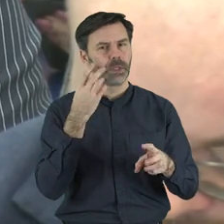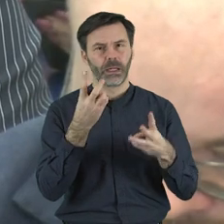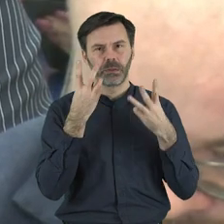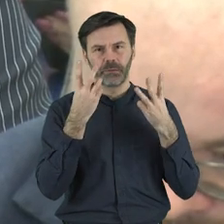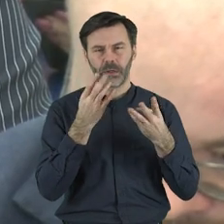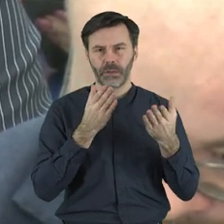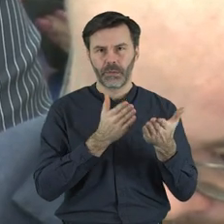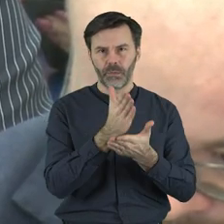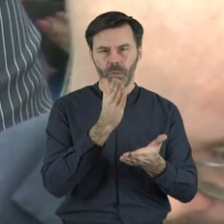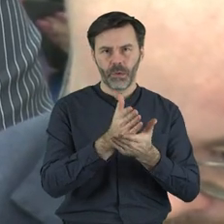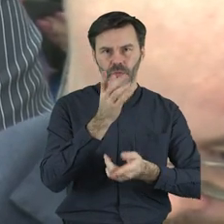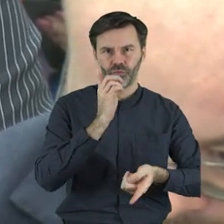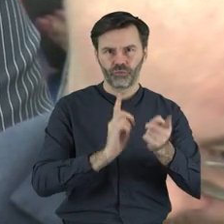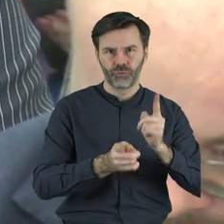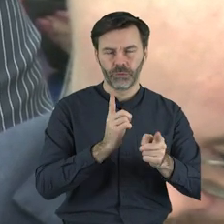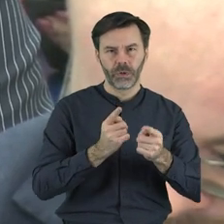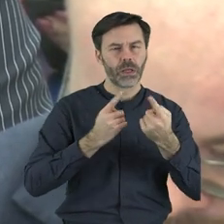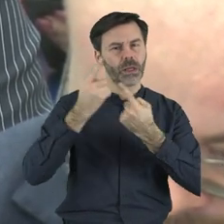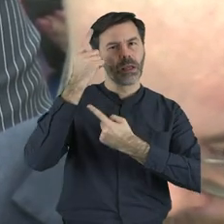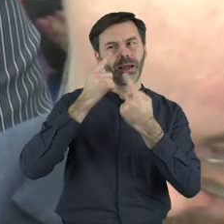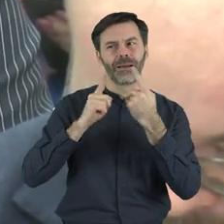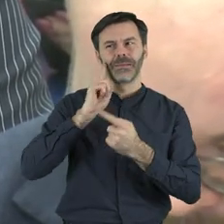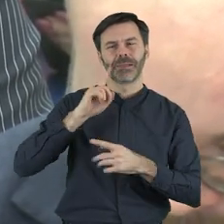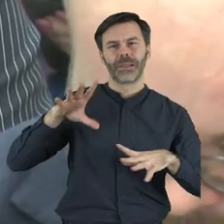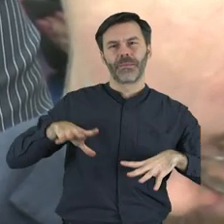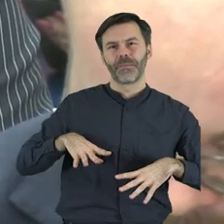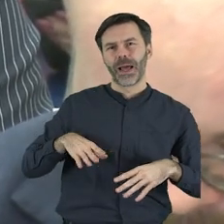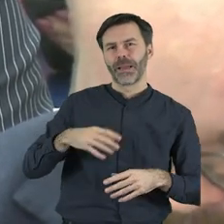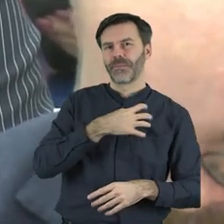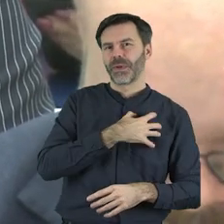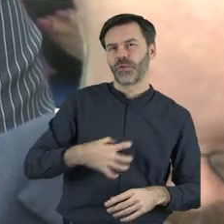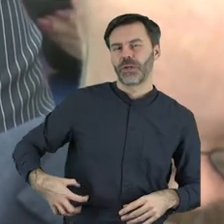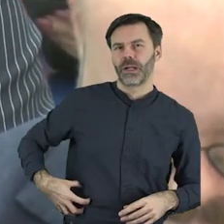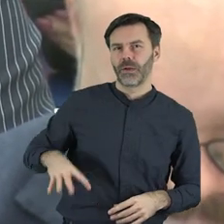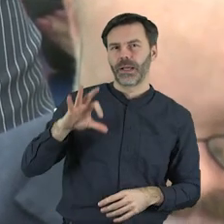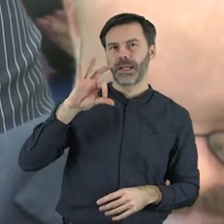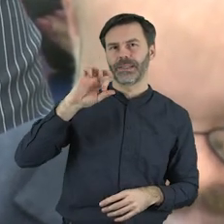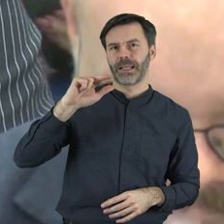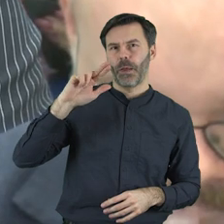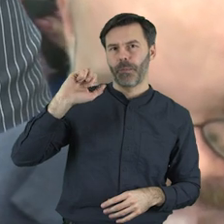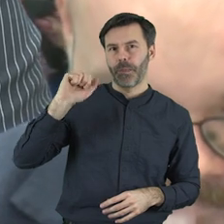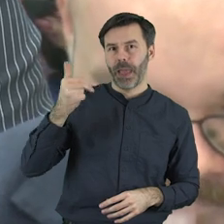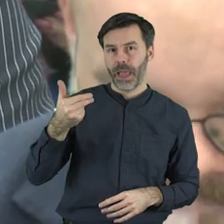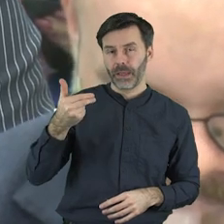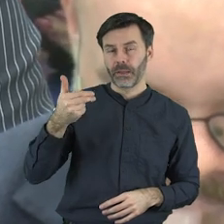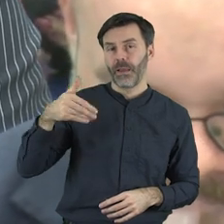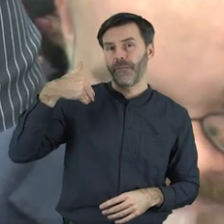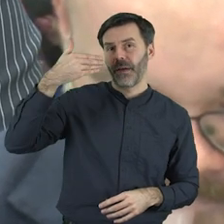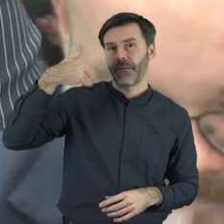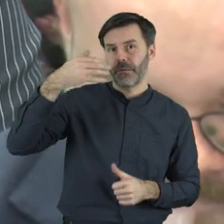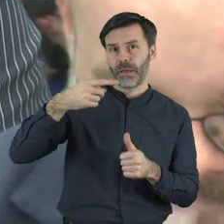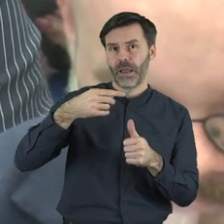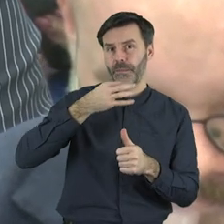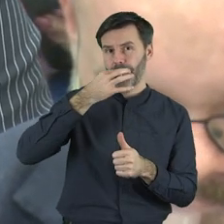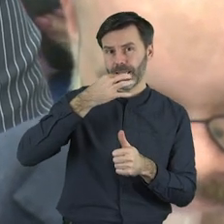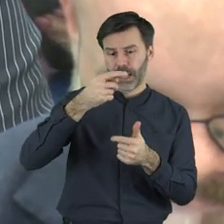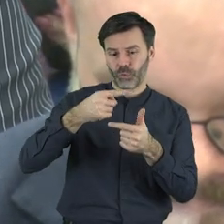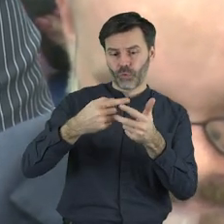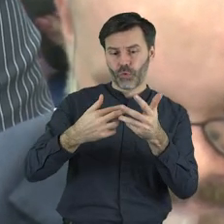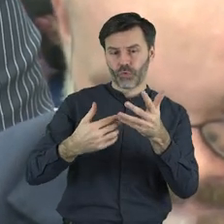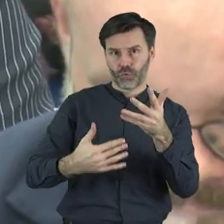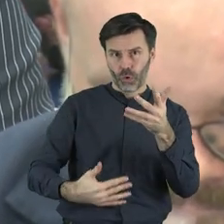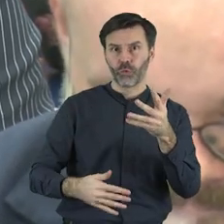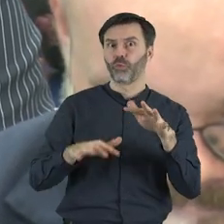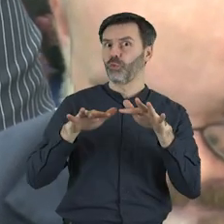Stępień tutaj wyczerpał katalog pytań. Ja tylko chciałam podkreślić, że w listopadzie złożyłam interpelację